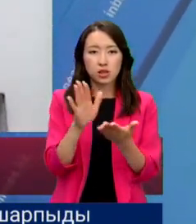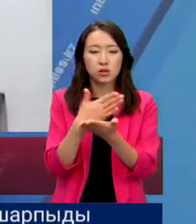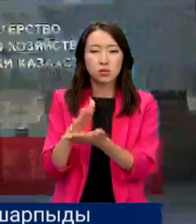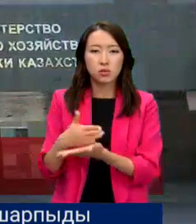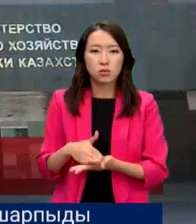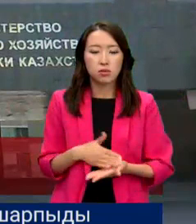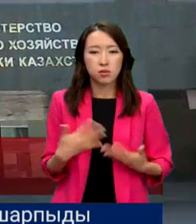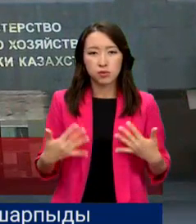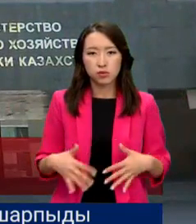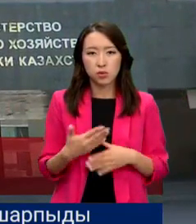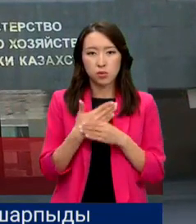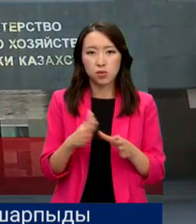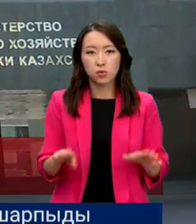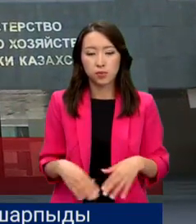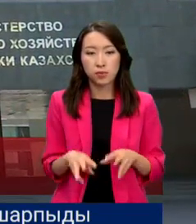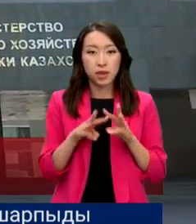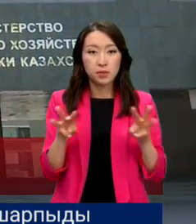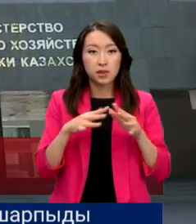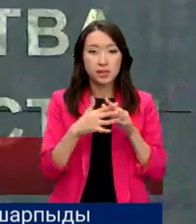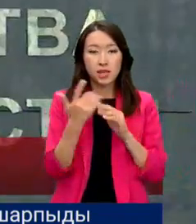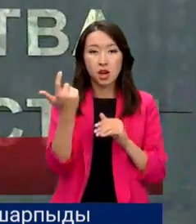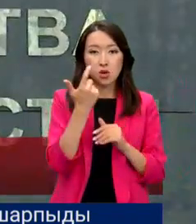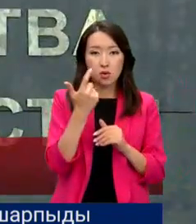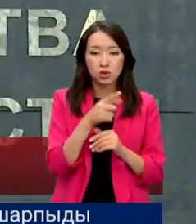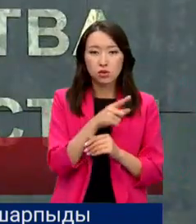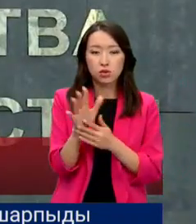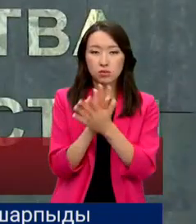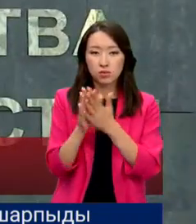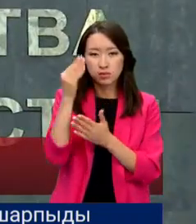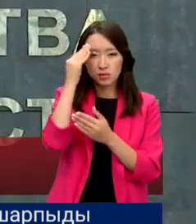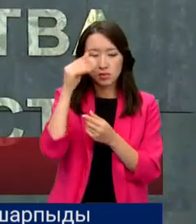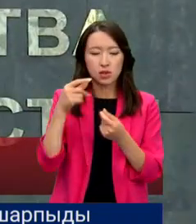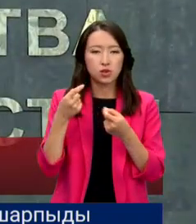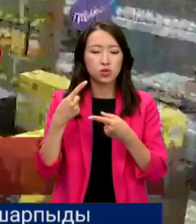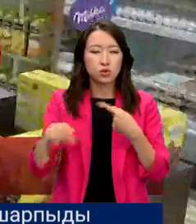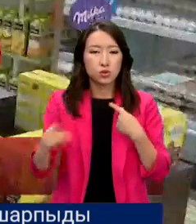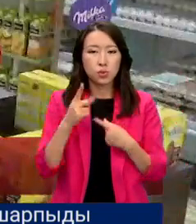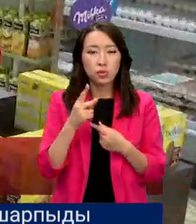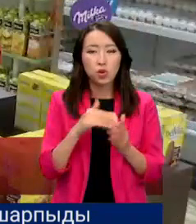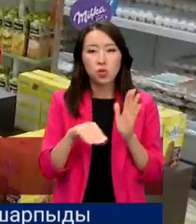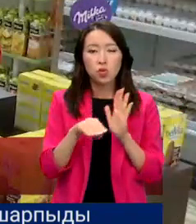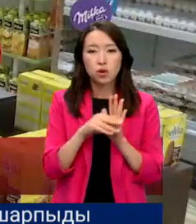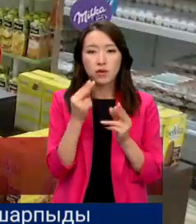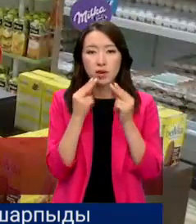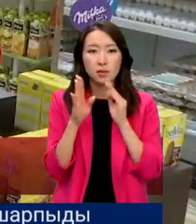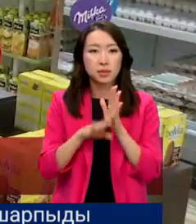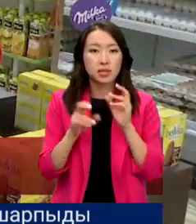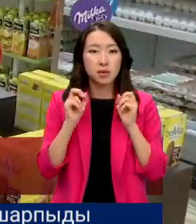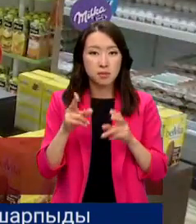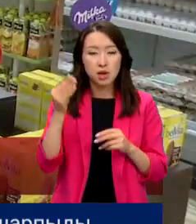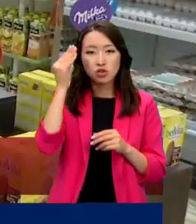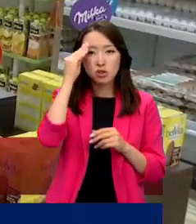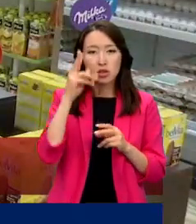и все. В Минсельхозе подобные доводы, конечно, опровергают. Что касается уровня продбезопасности в стране, то ведомстве заверяют,